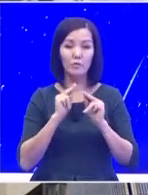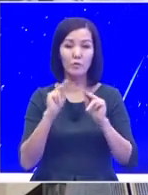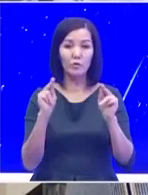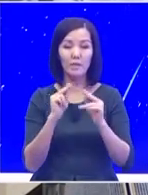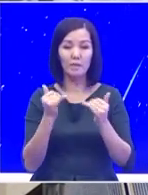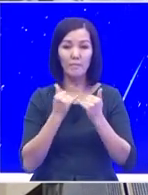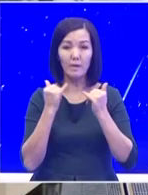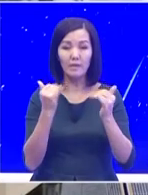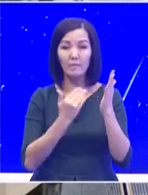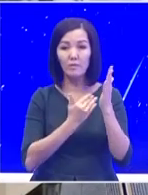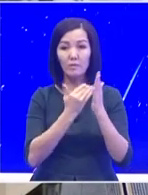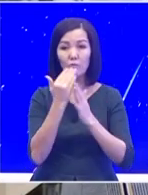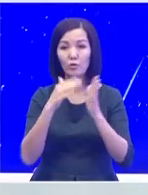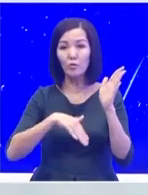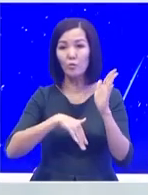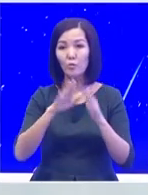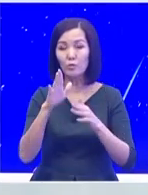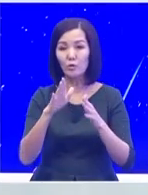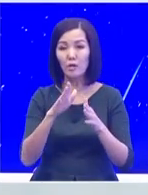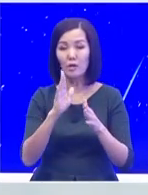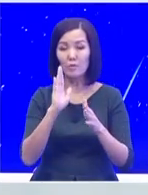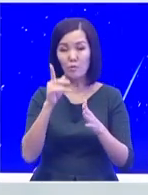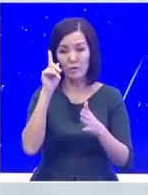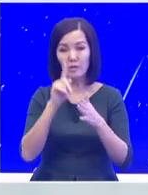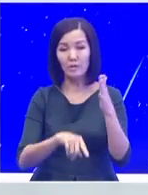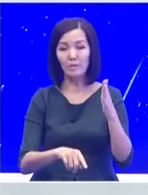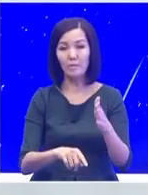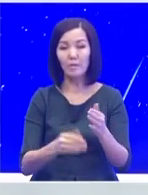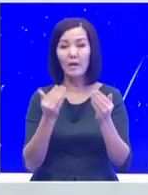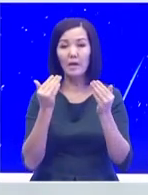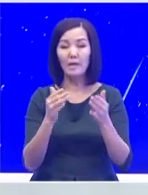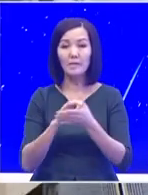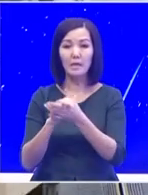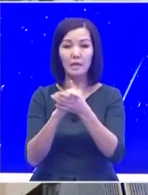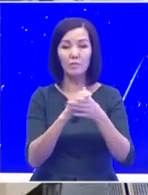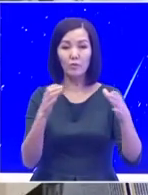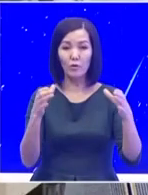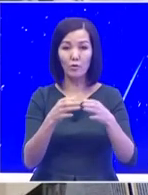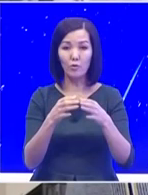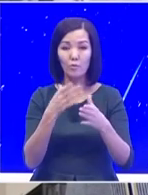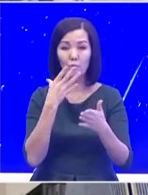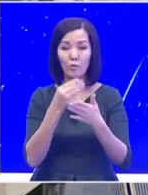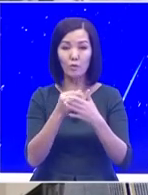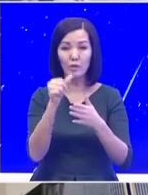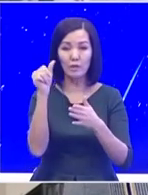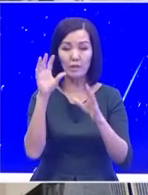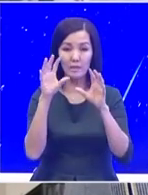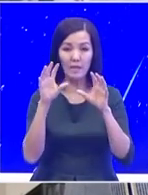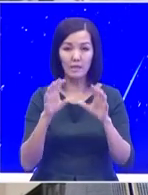мәртебесін көтеруіне жақсы жұмыс жасайды деп мен сенімдімін. Ал кәсіподақ өз тарапынан заңның